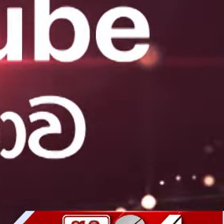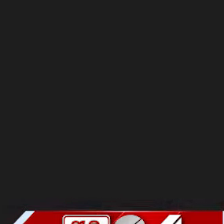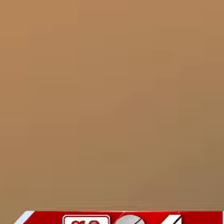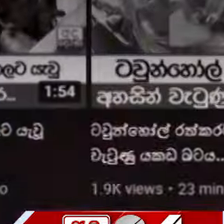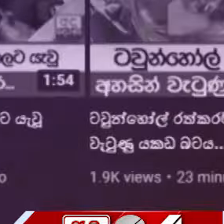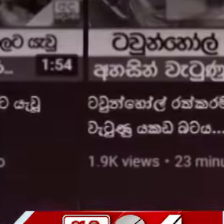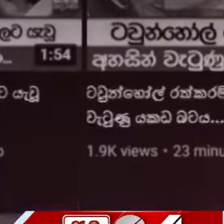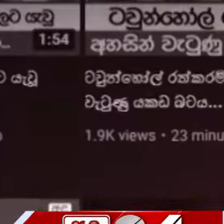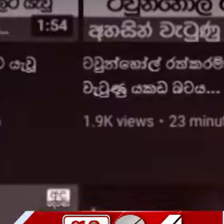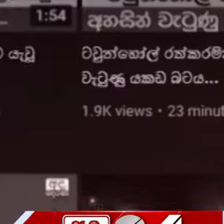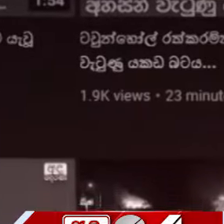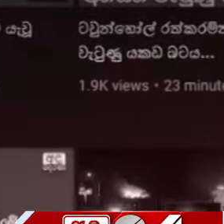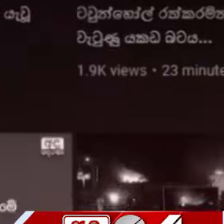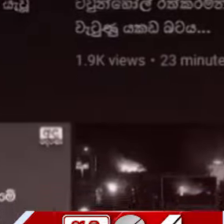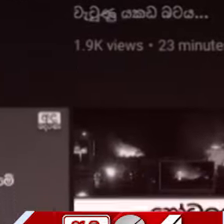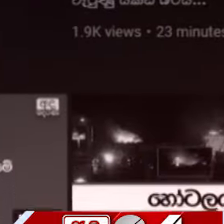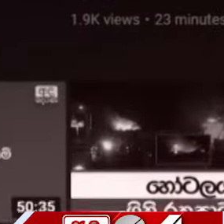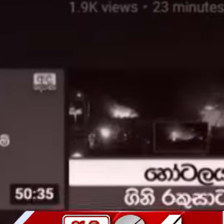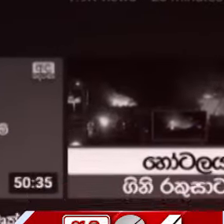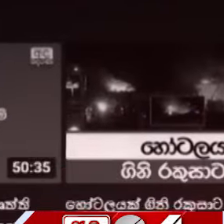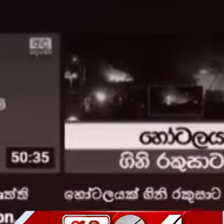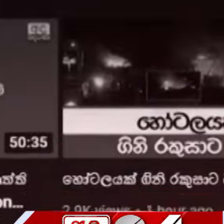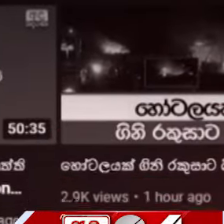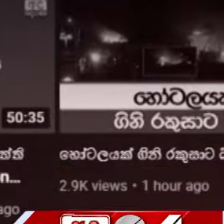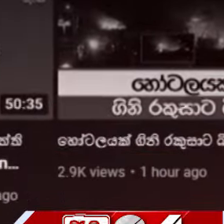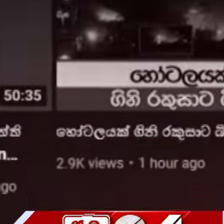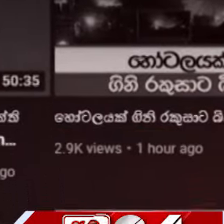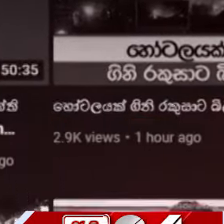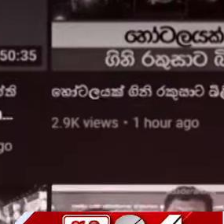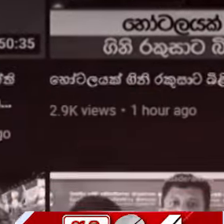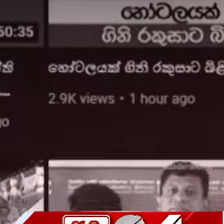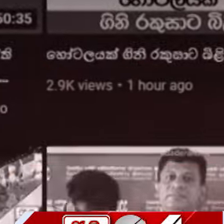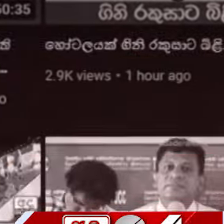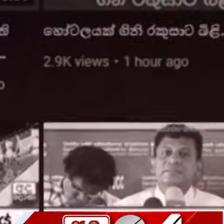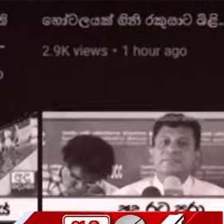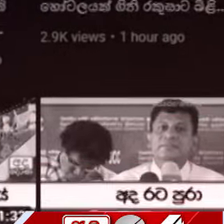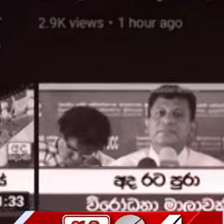නාලිකාව. YouTube අද දෙරණ දැන්ම subscribe කරන්න.